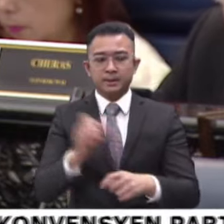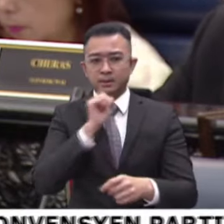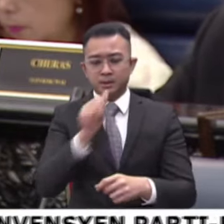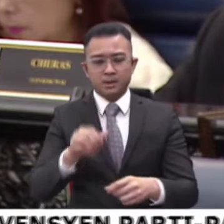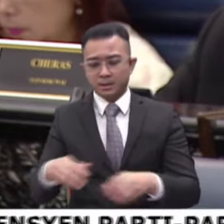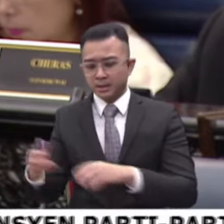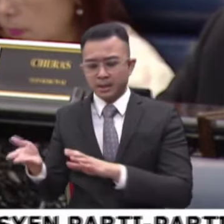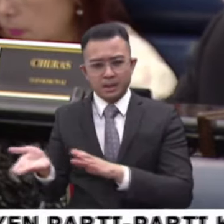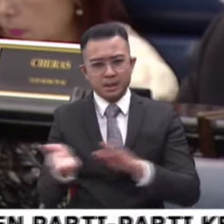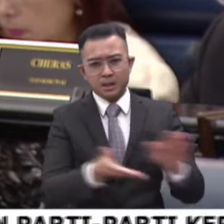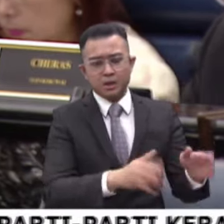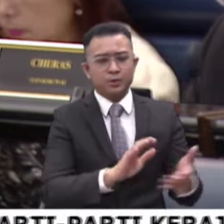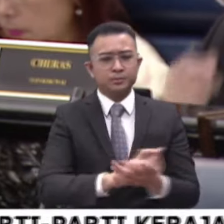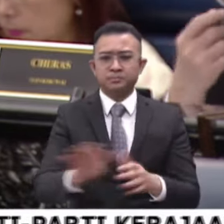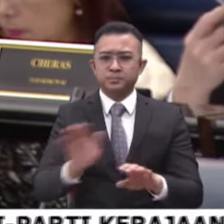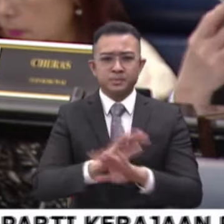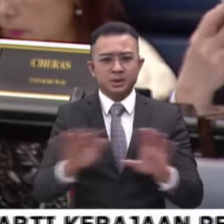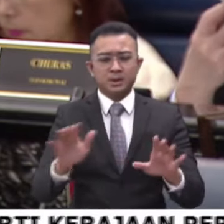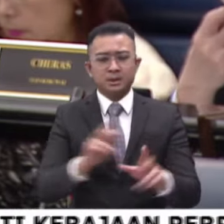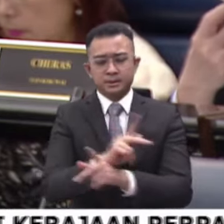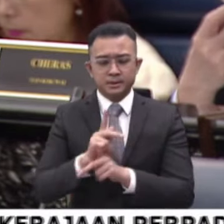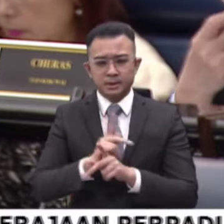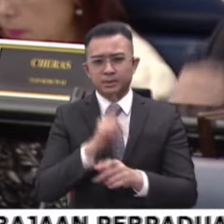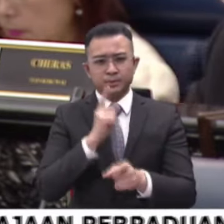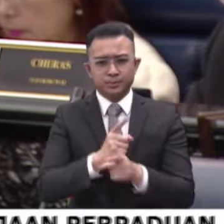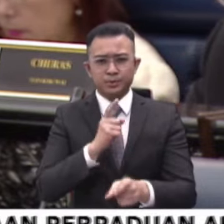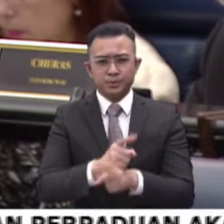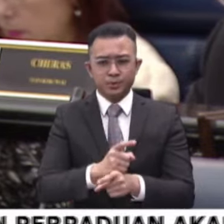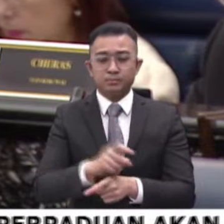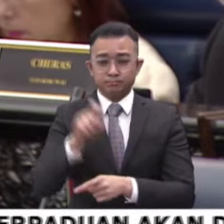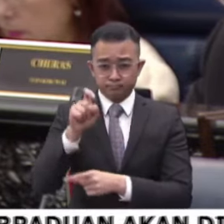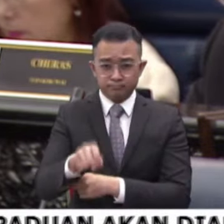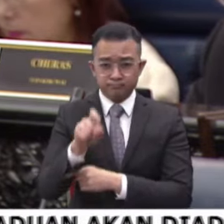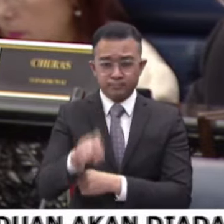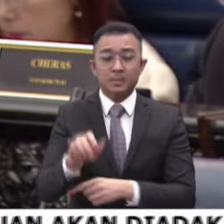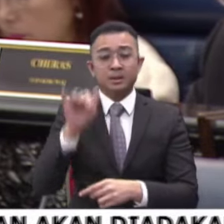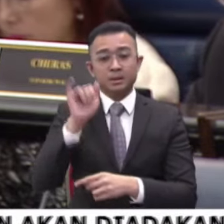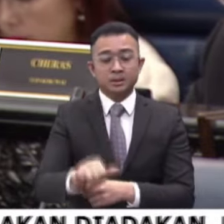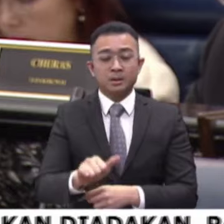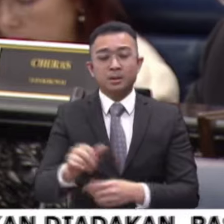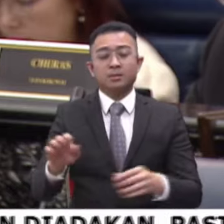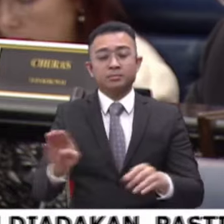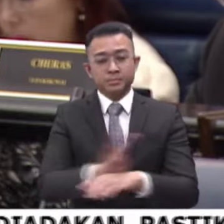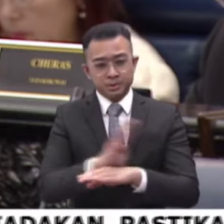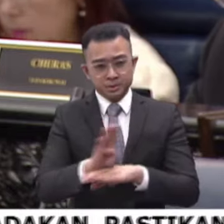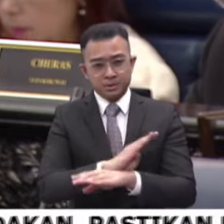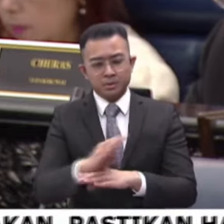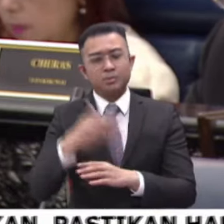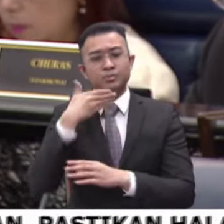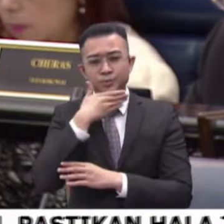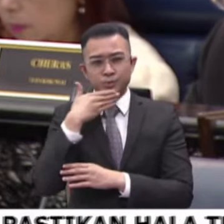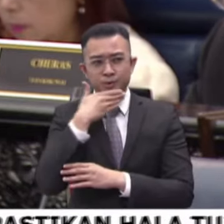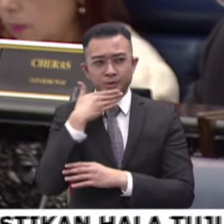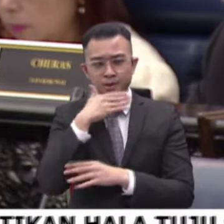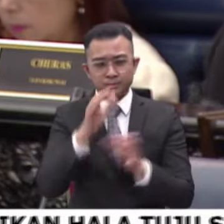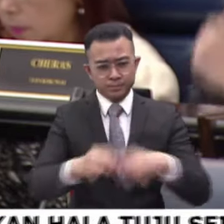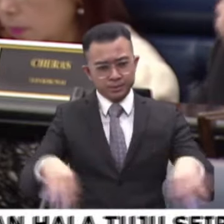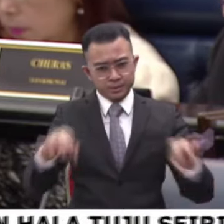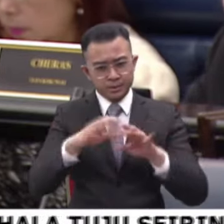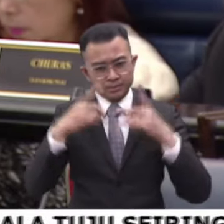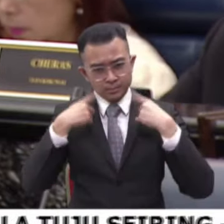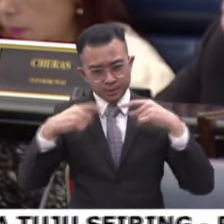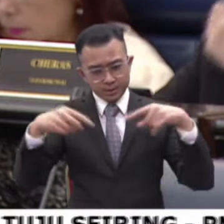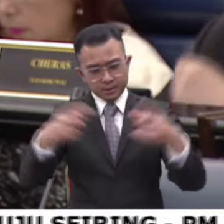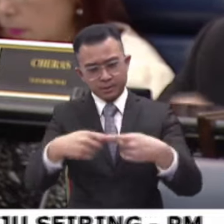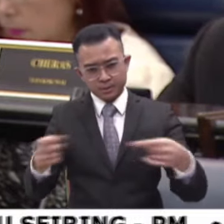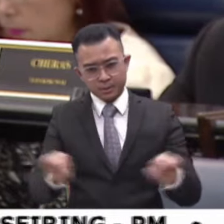diusir dan pastikan mereka dapat pembelaan sewajarnya. Kita ingin memastikan bahawa usahawan-usahawan muda khususnya yang berjaya